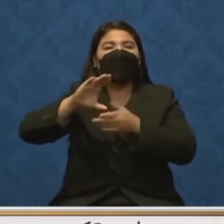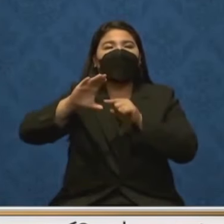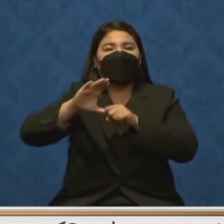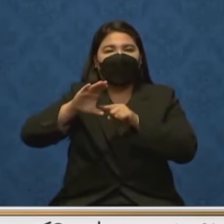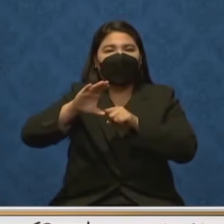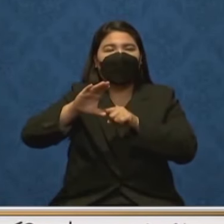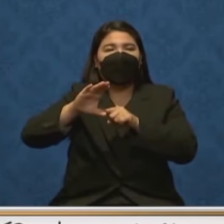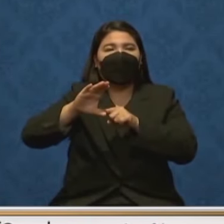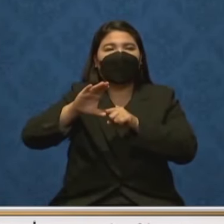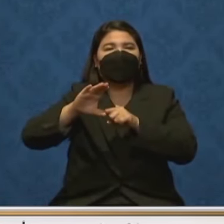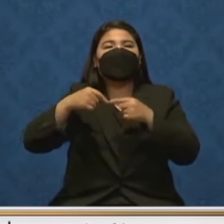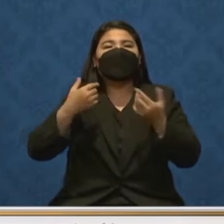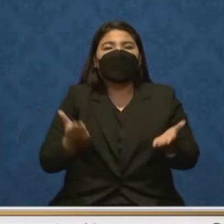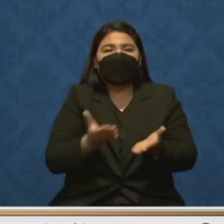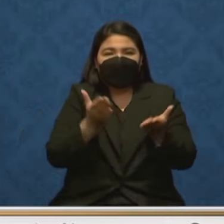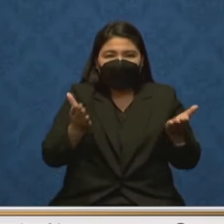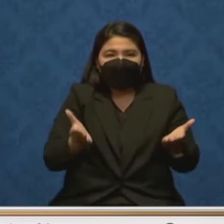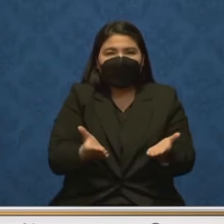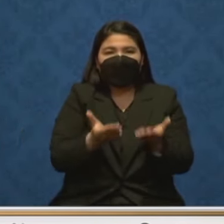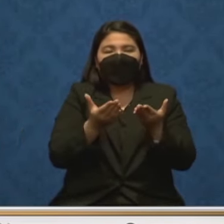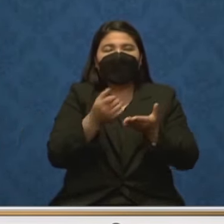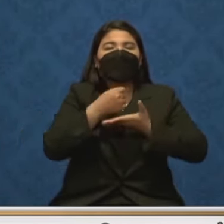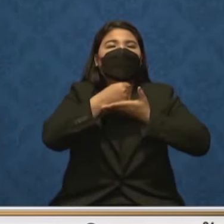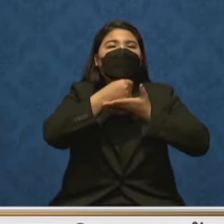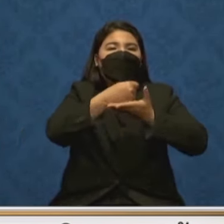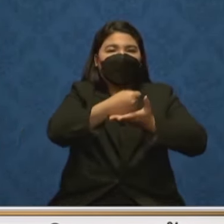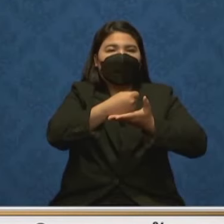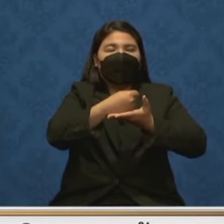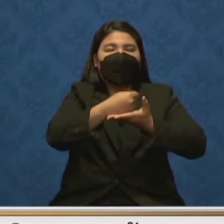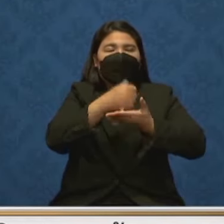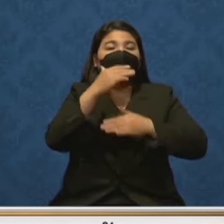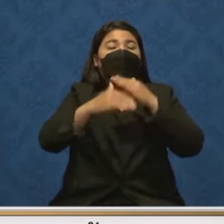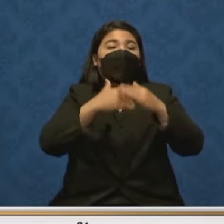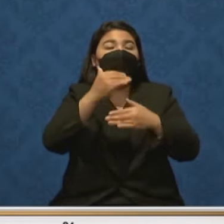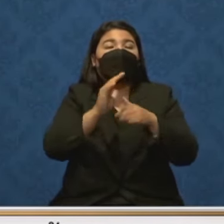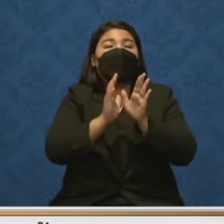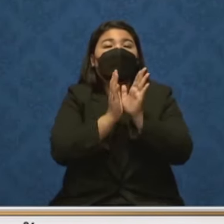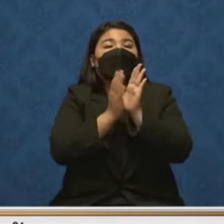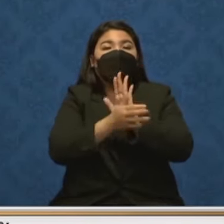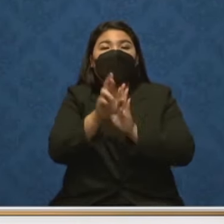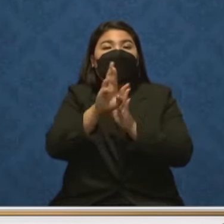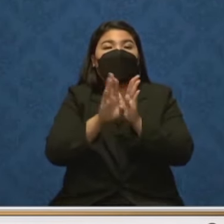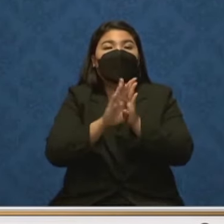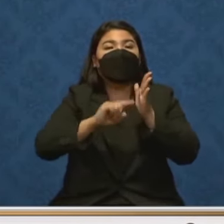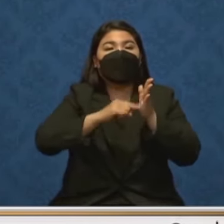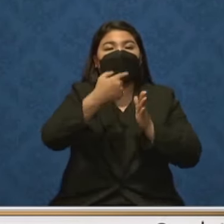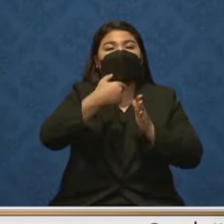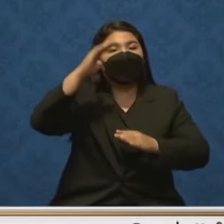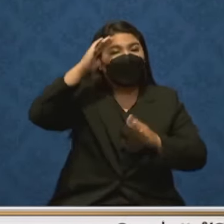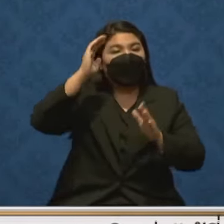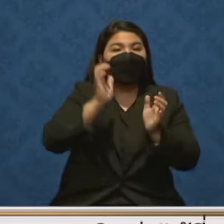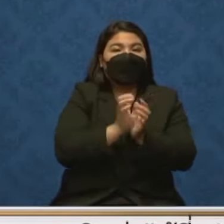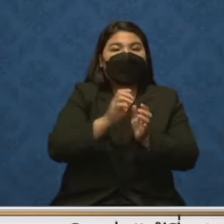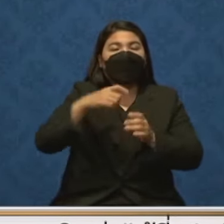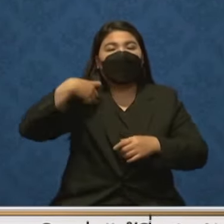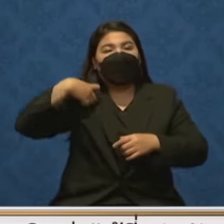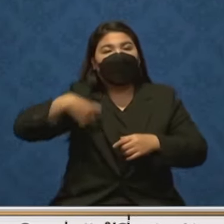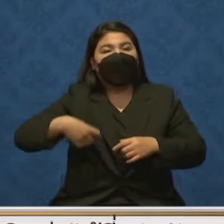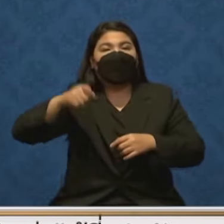จะสนับสนุนเพื่อให้เกิดการปฏิรูปกระบวนการยุติธรรมทั้งระบบเริ่มตั้งแต่ตำรวจอัยการศาล